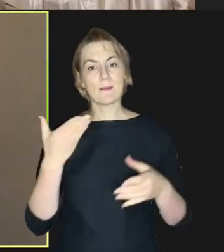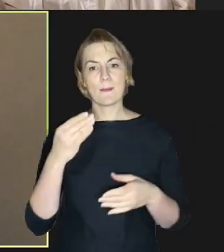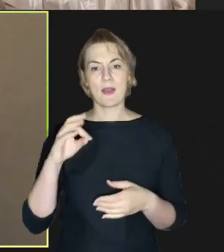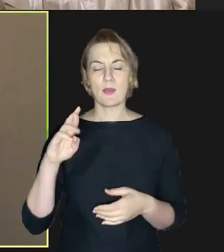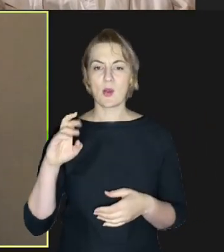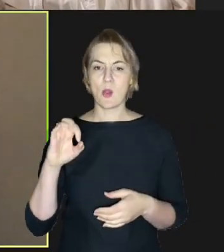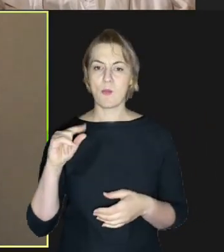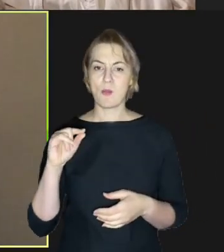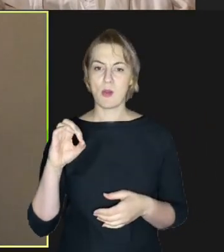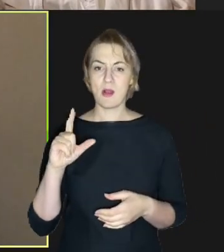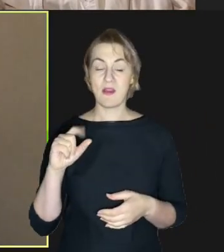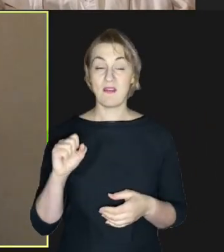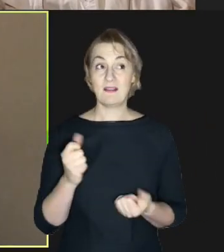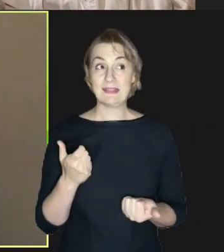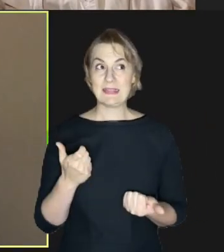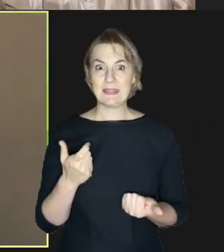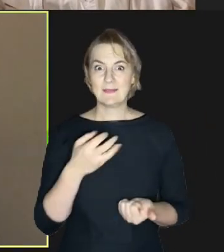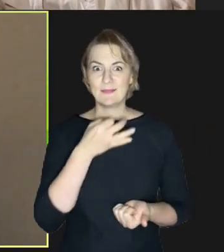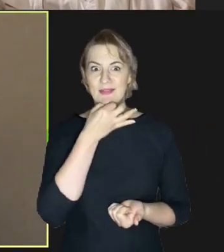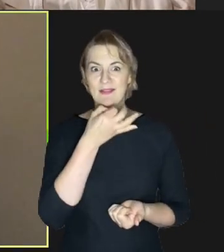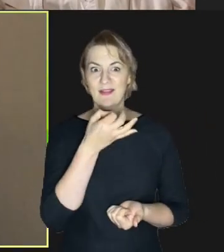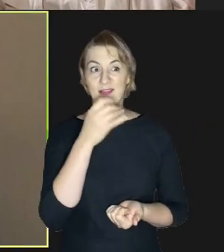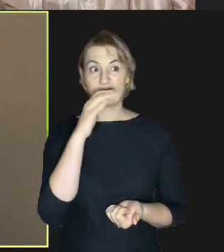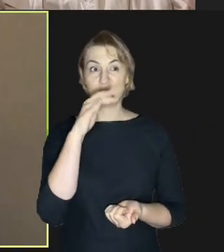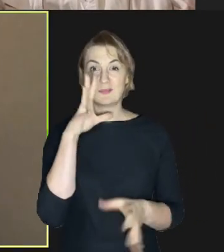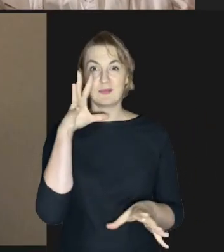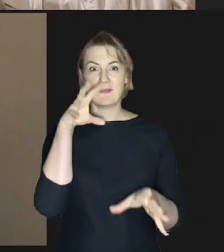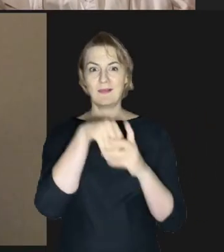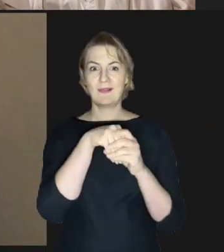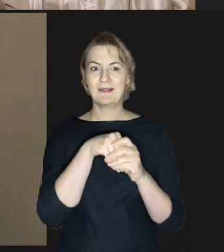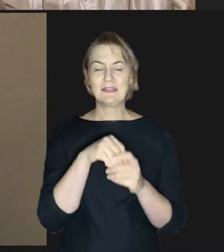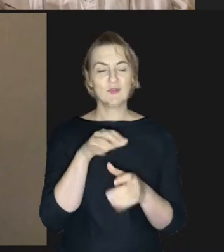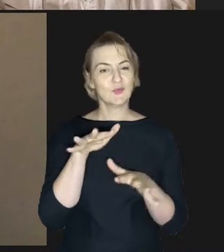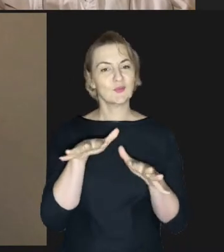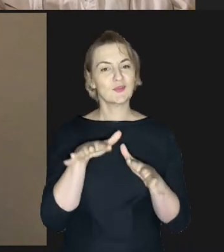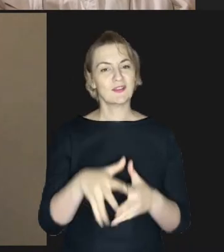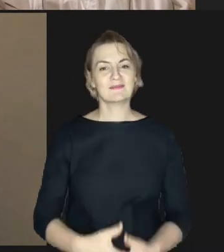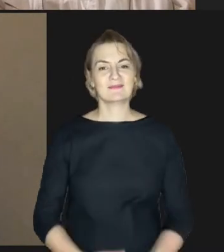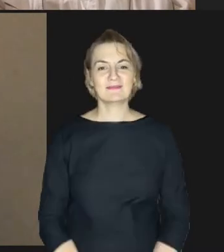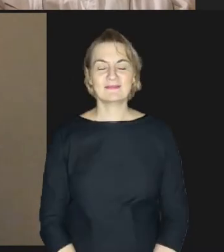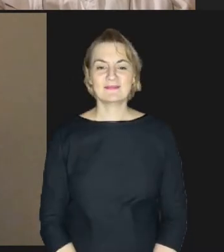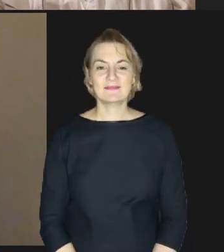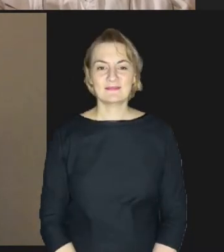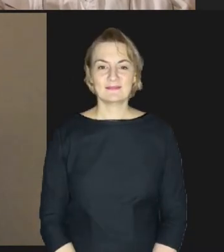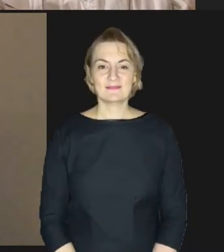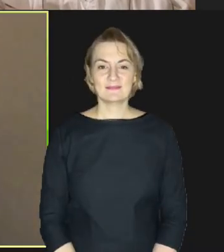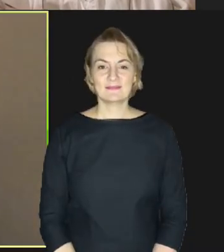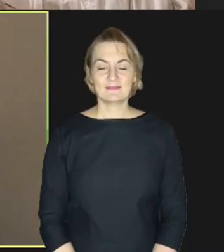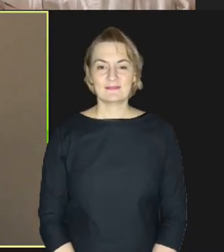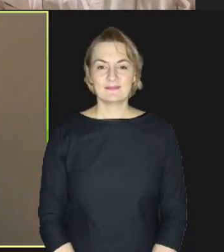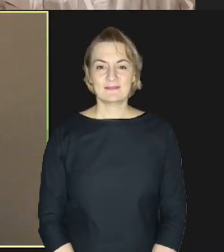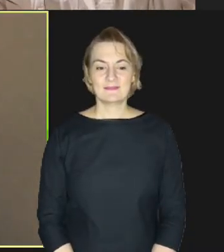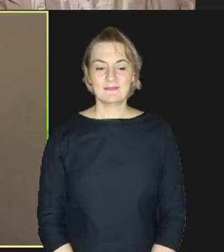No, skomplikowane pytanie. Parę pytań w jednym. No, mi dwa.